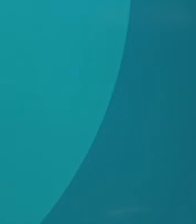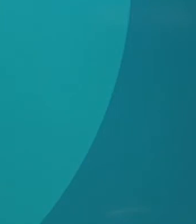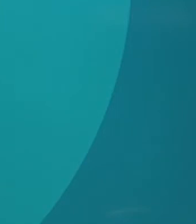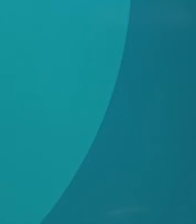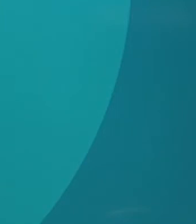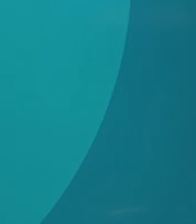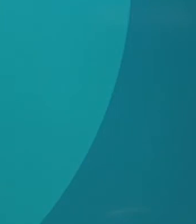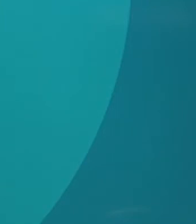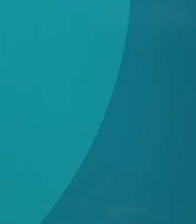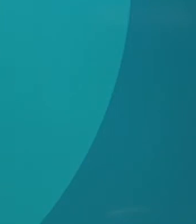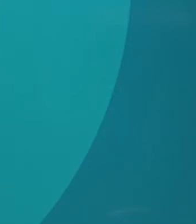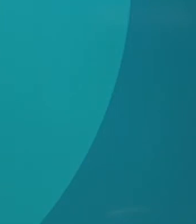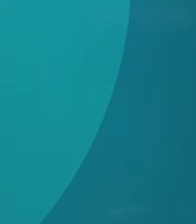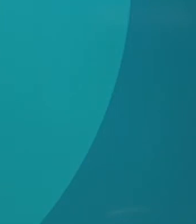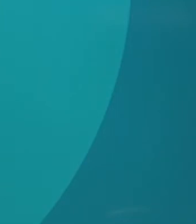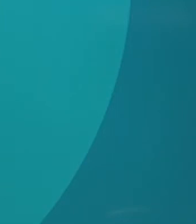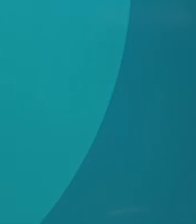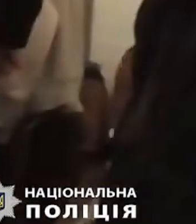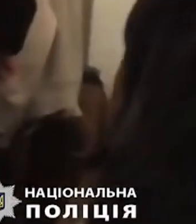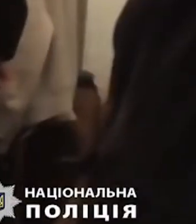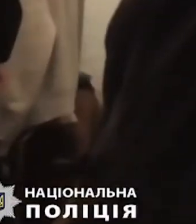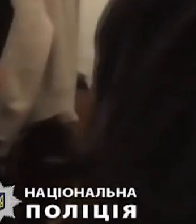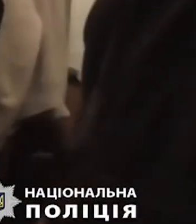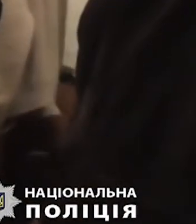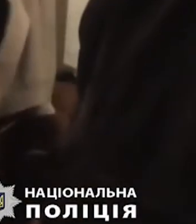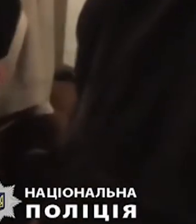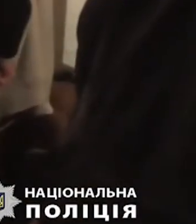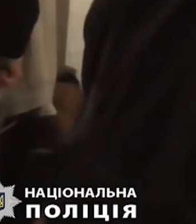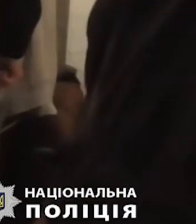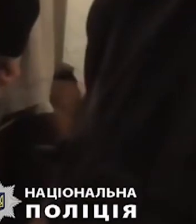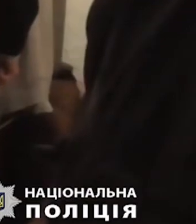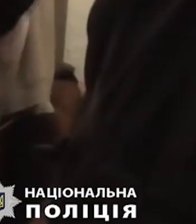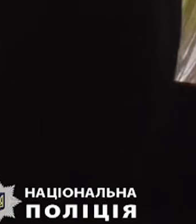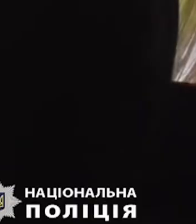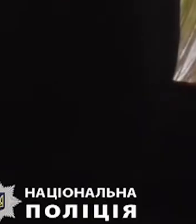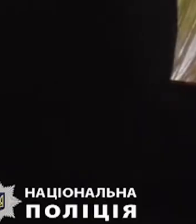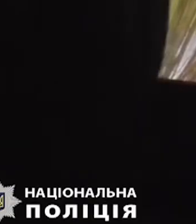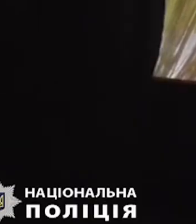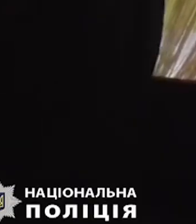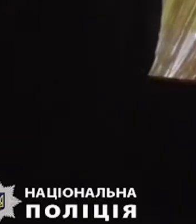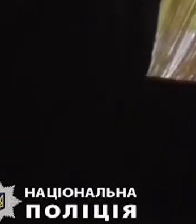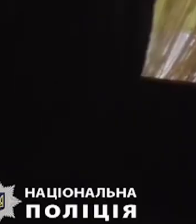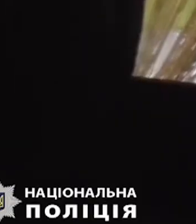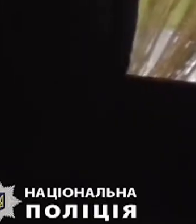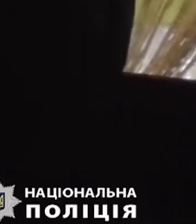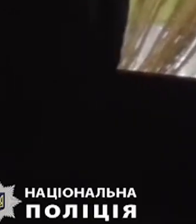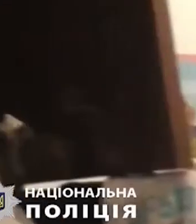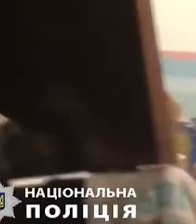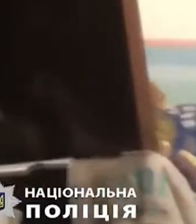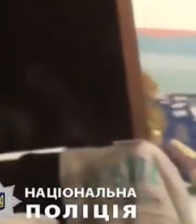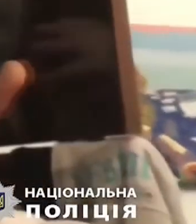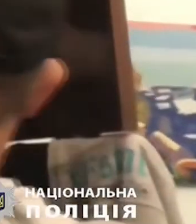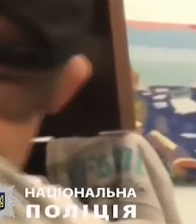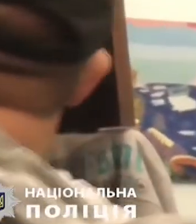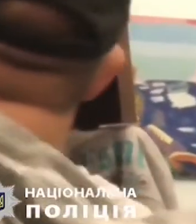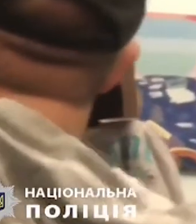В Одесі правоохоронці затримали жінку, яку підозрюють в обкраданні літнього чоловіка під виглядом соціальної працівниці. Про це повідомила